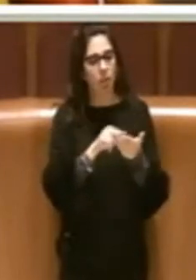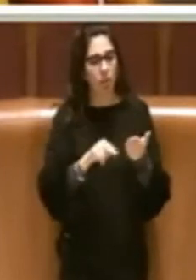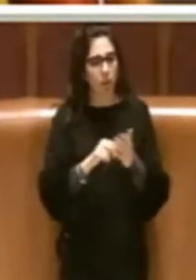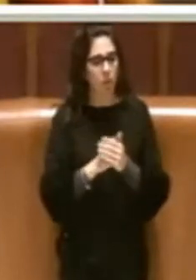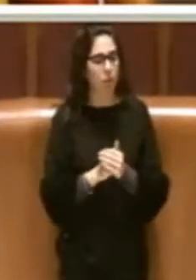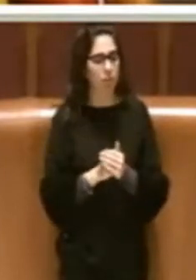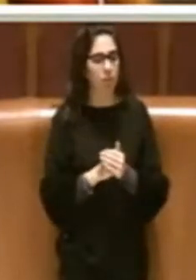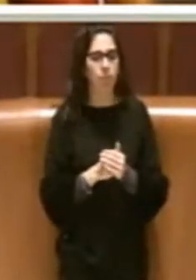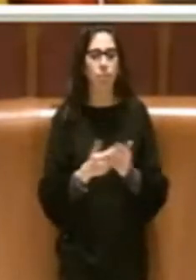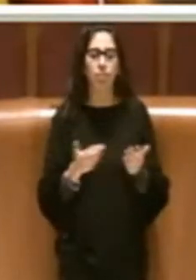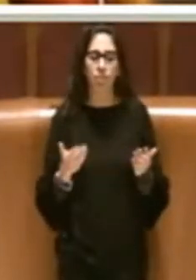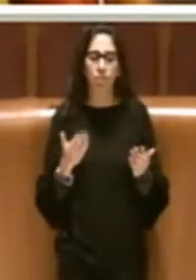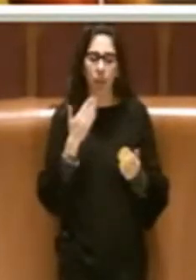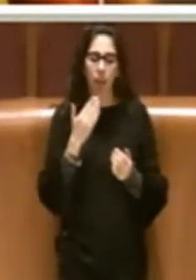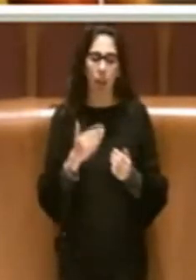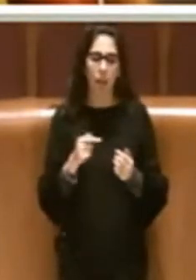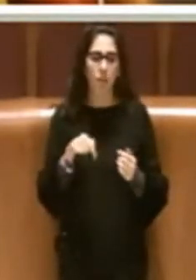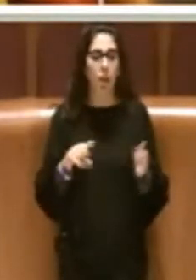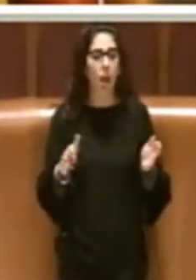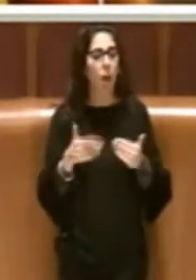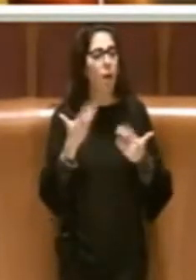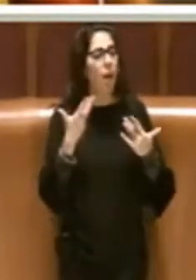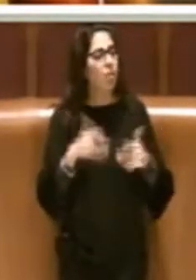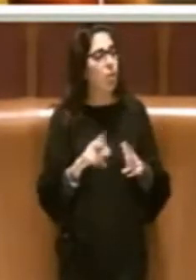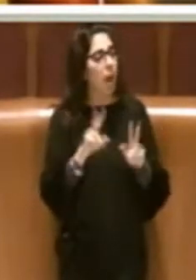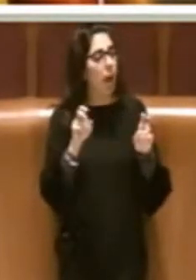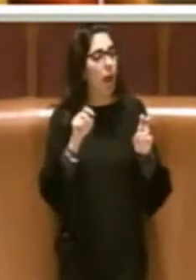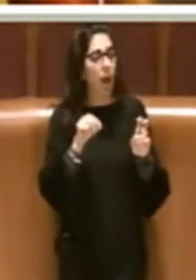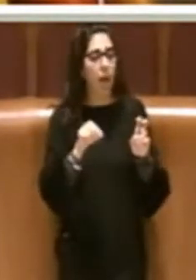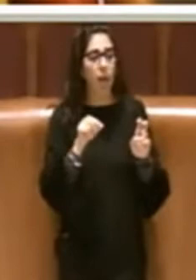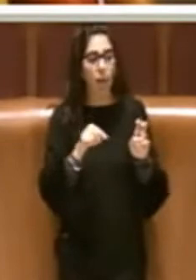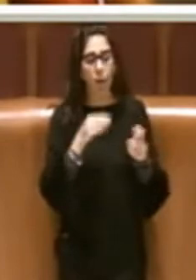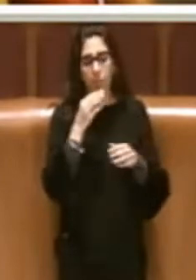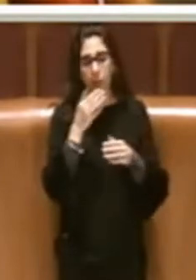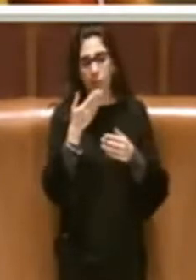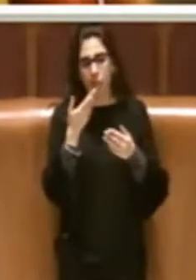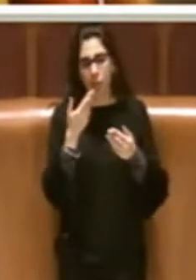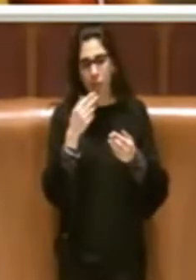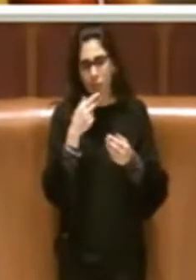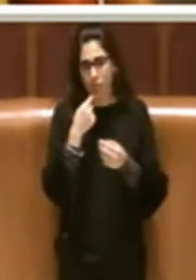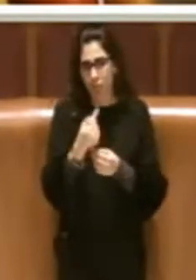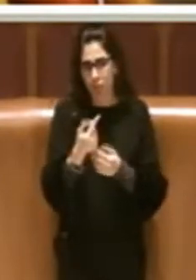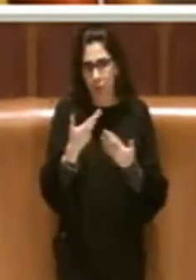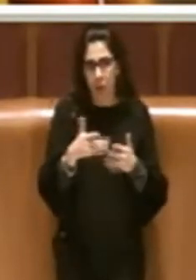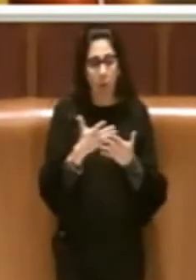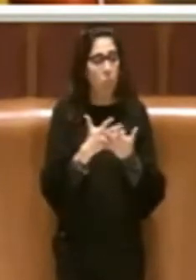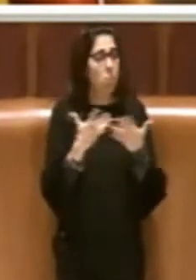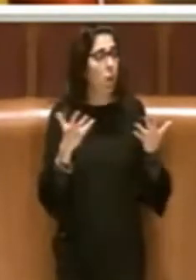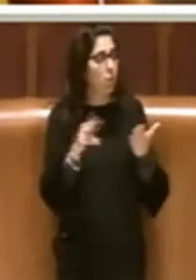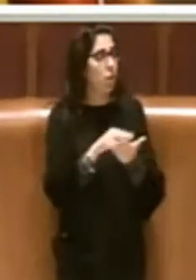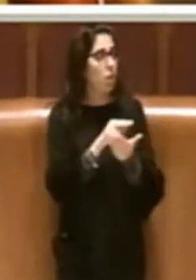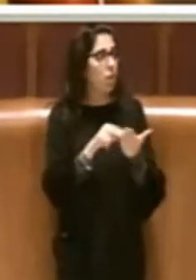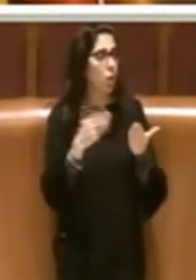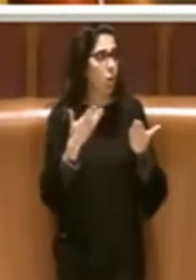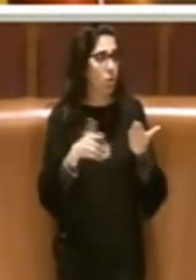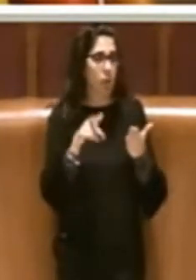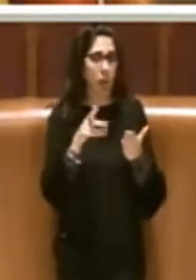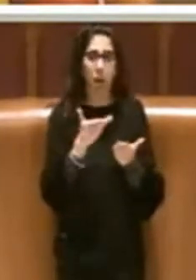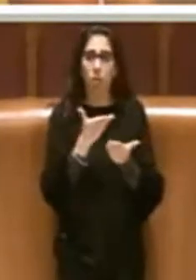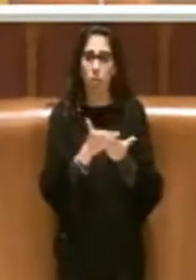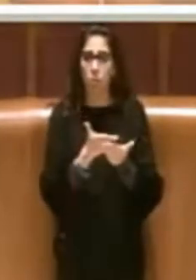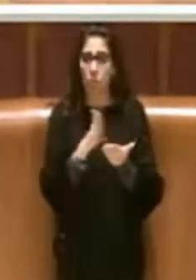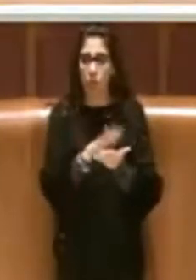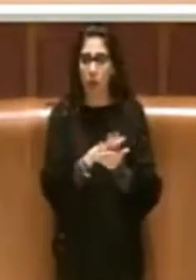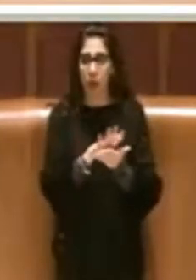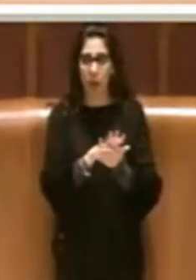Quest'Aula già si è espressa su questo argomento e la maggioranza ha votato questo atto.